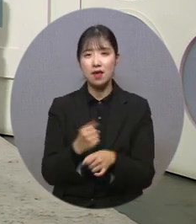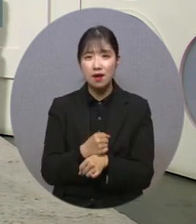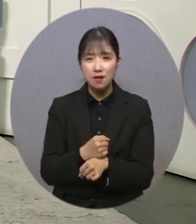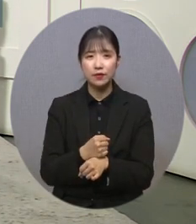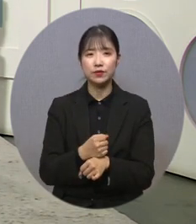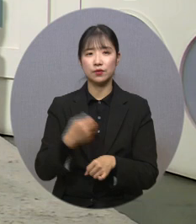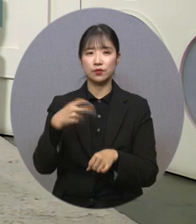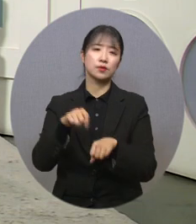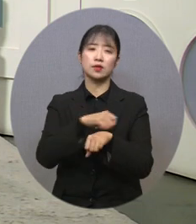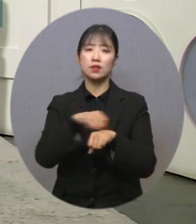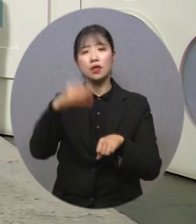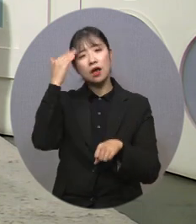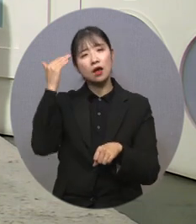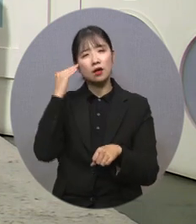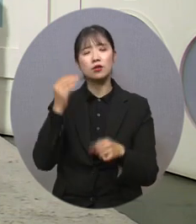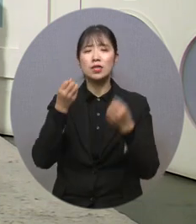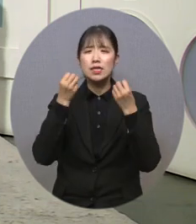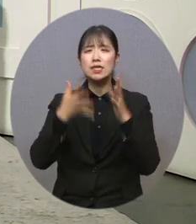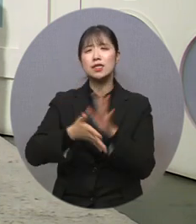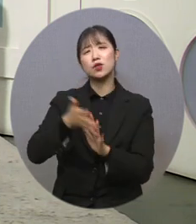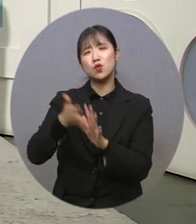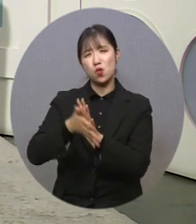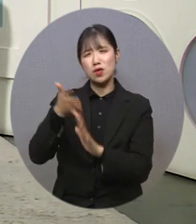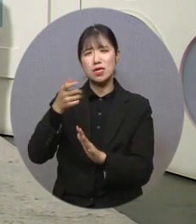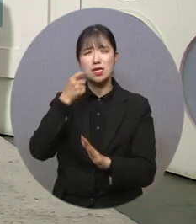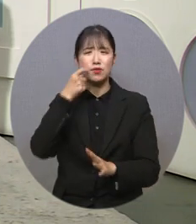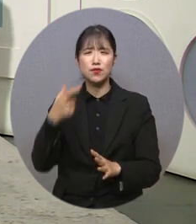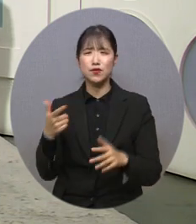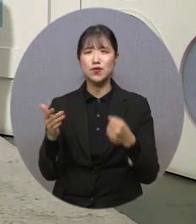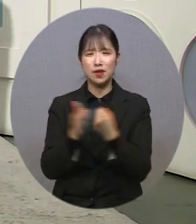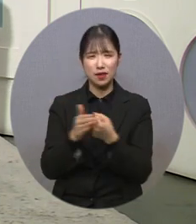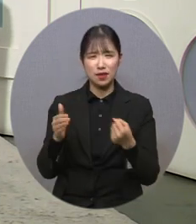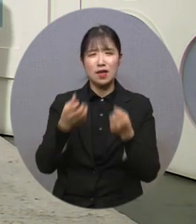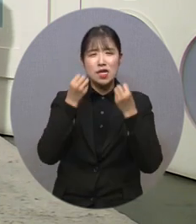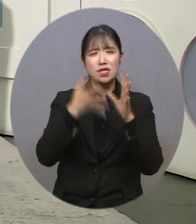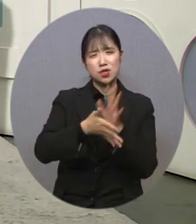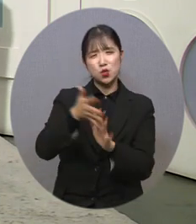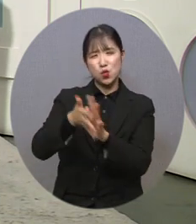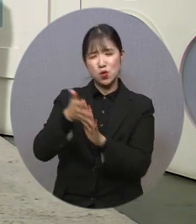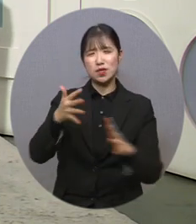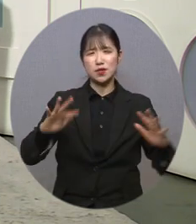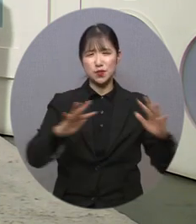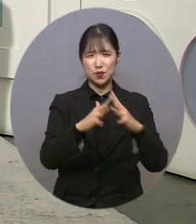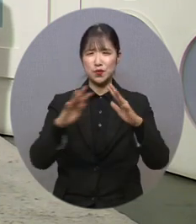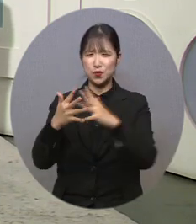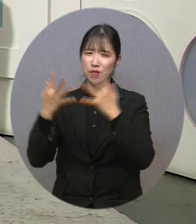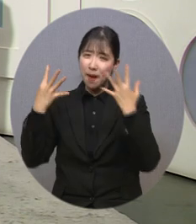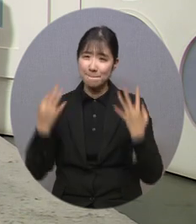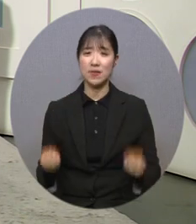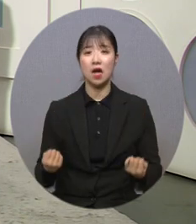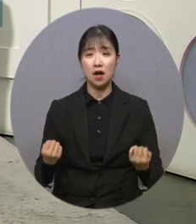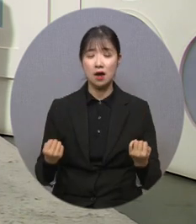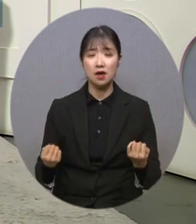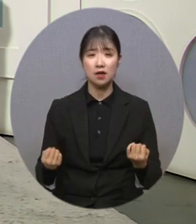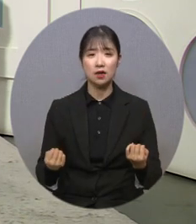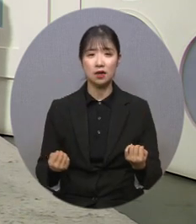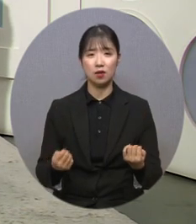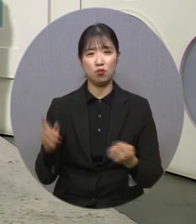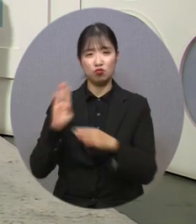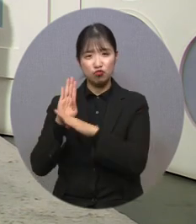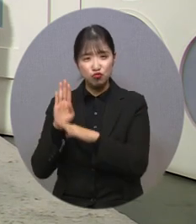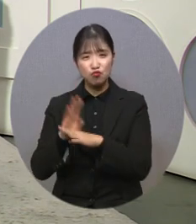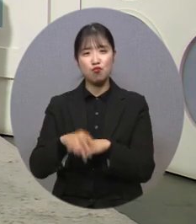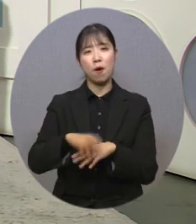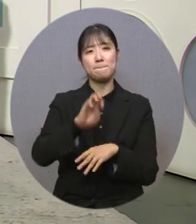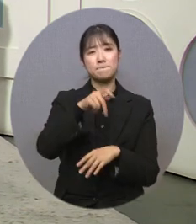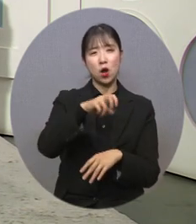특히 이제 우리나라가 그 신도시 붐이 일어서 신도시가 막 많이 지어졌지 않습니까? 그렇죠. 분당, 평촌,